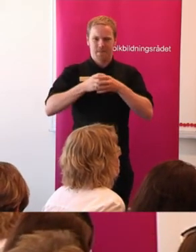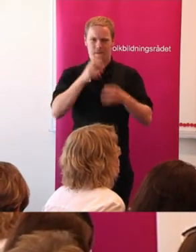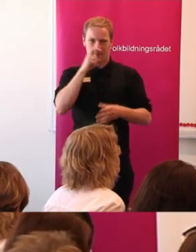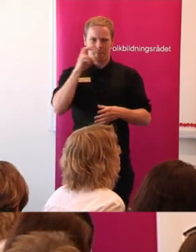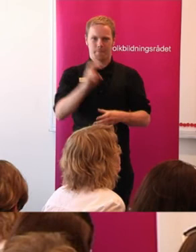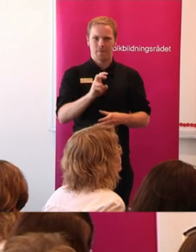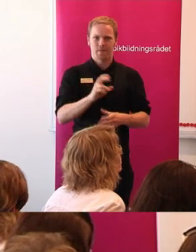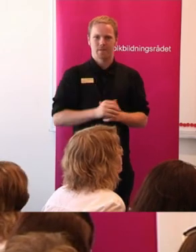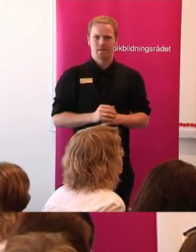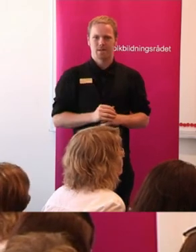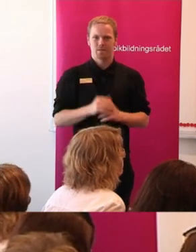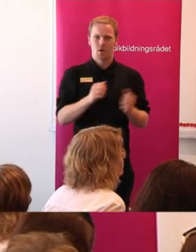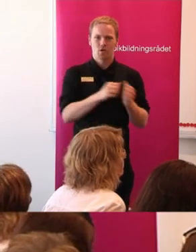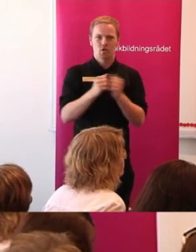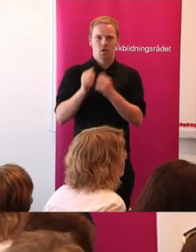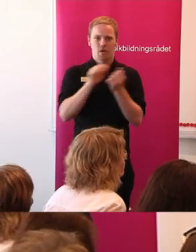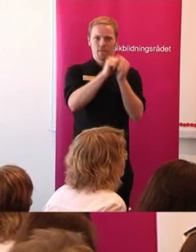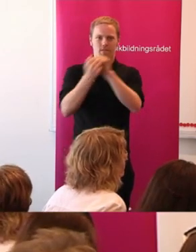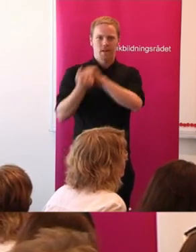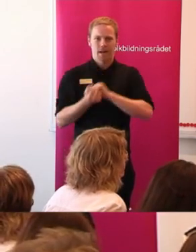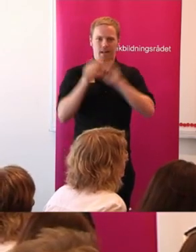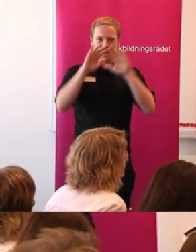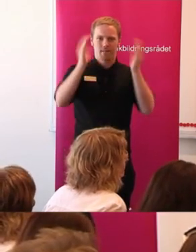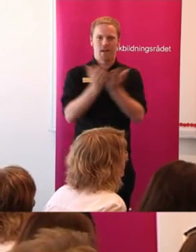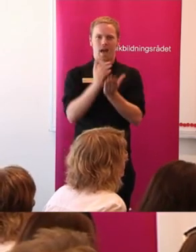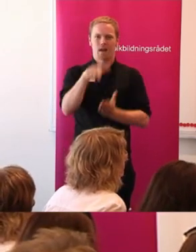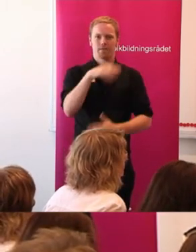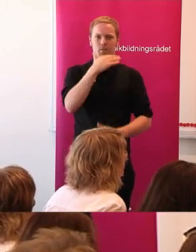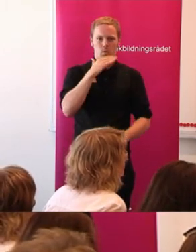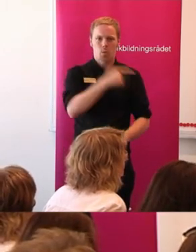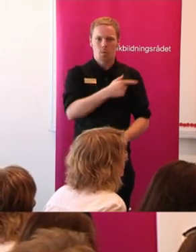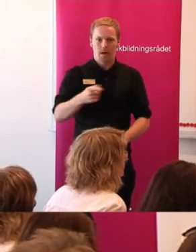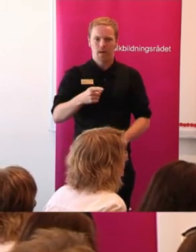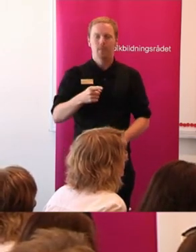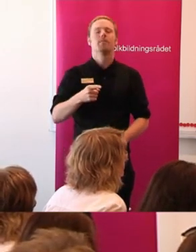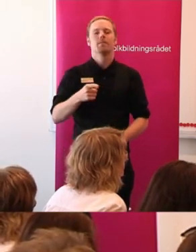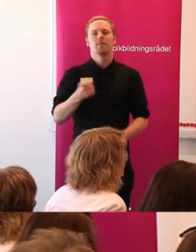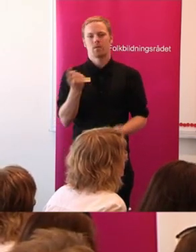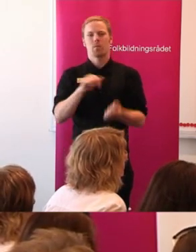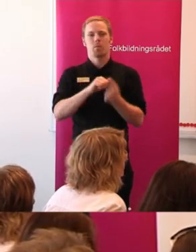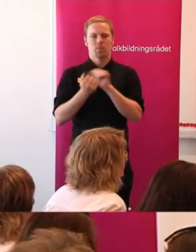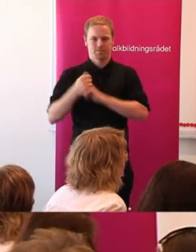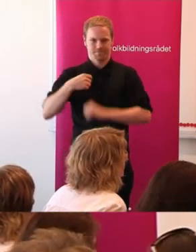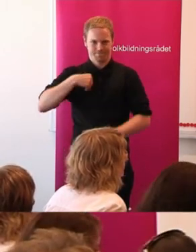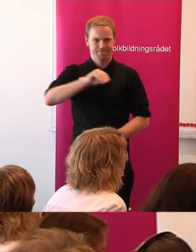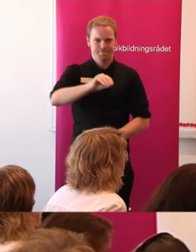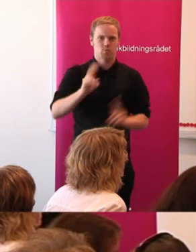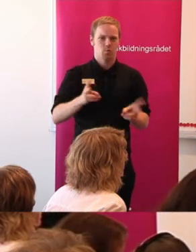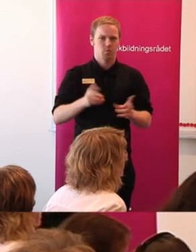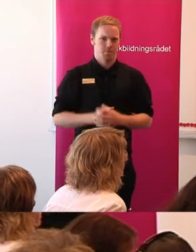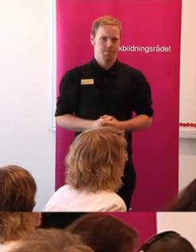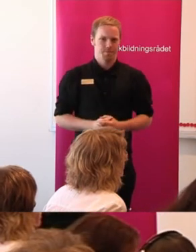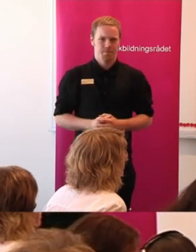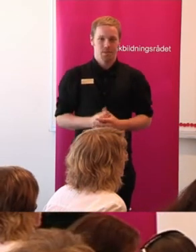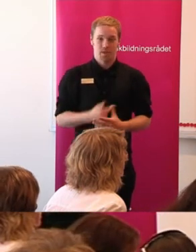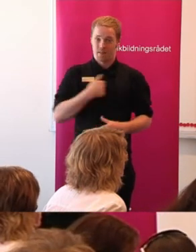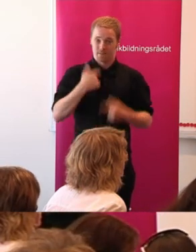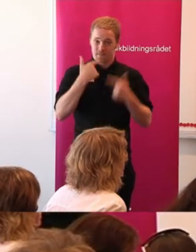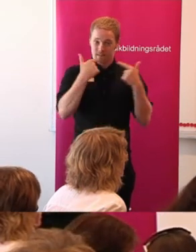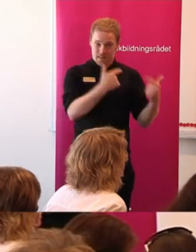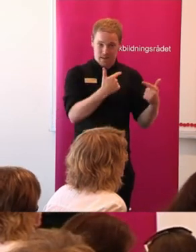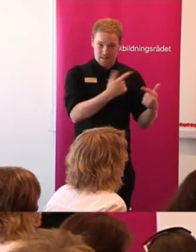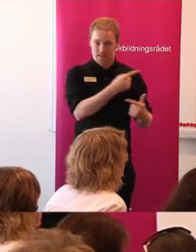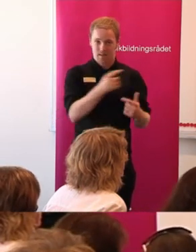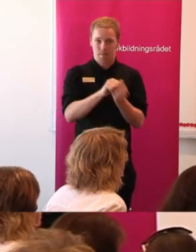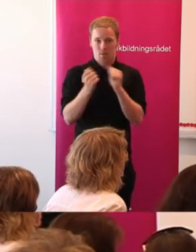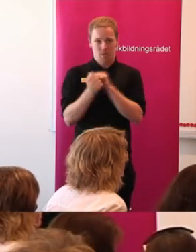att saker som faktiskt förändrar världen för många ungdomar där ute också satsas på. Så ett stort tack till er båda politiker för att ni